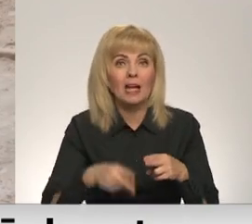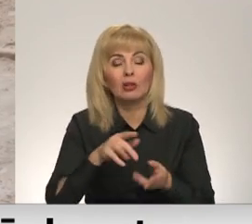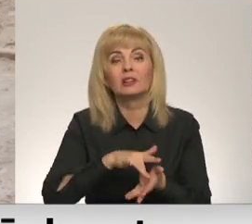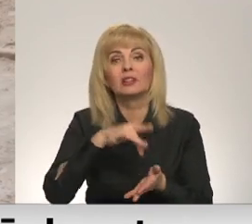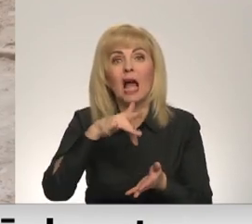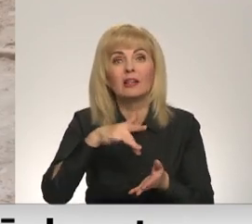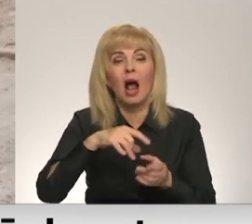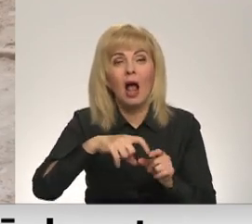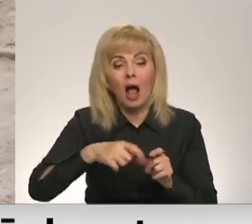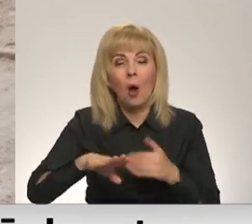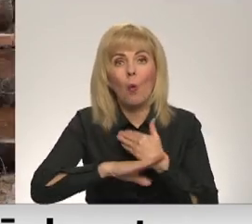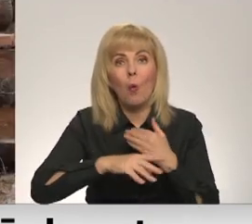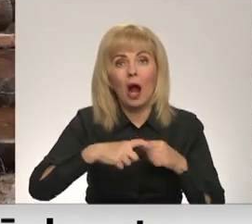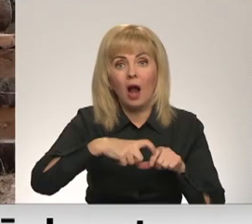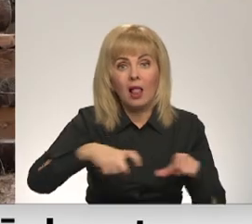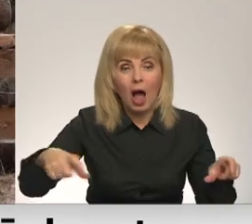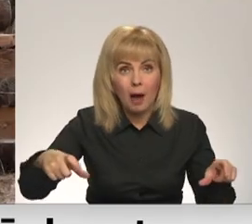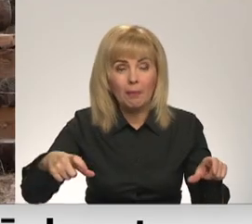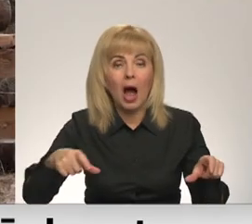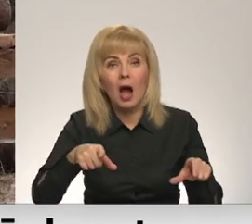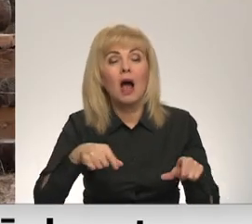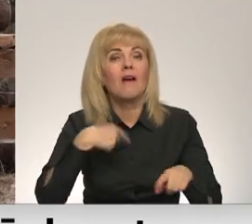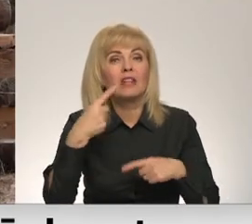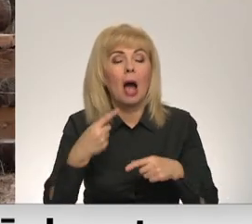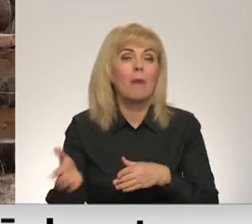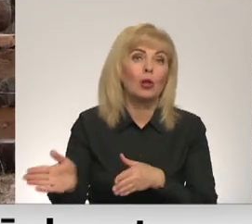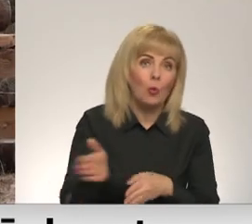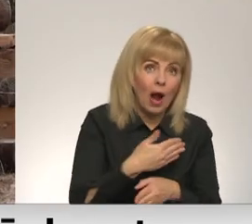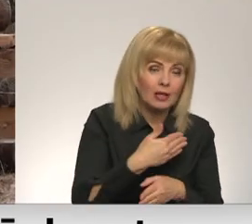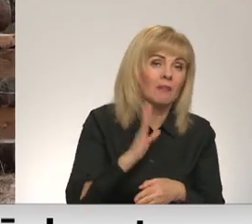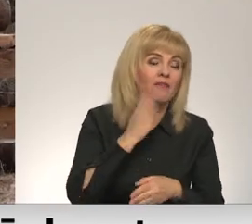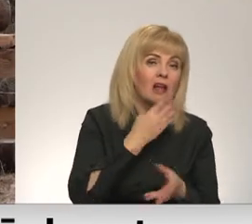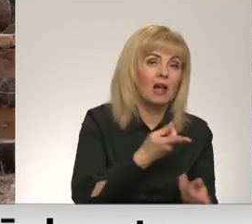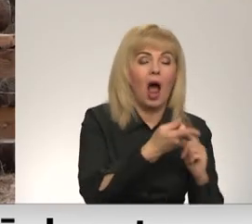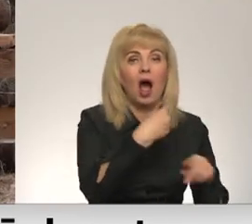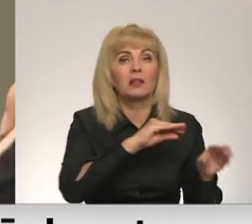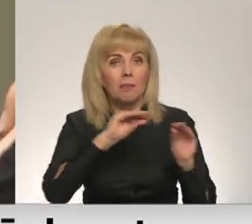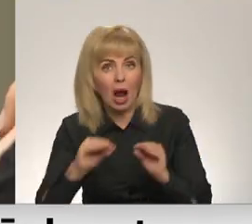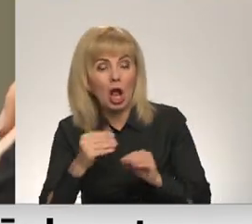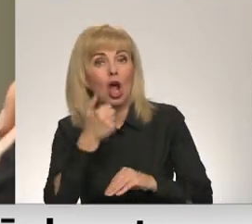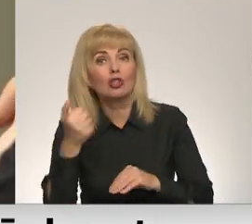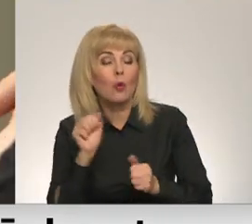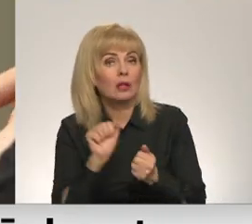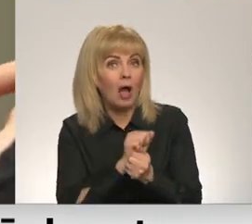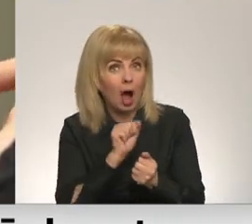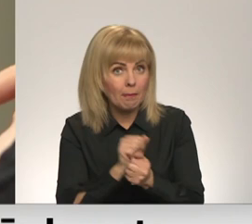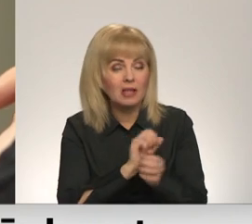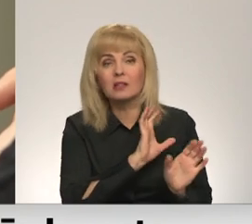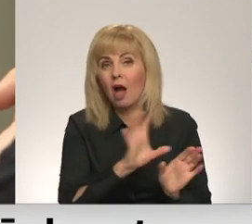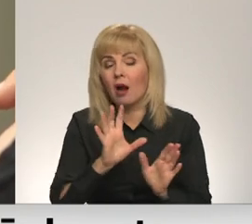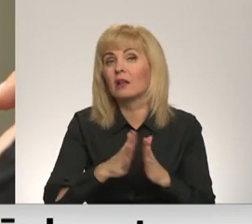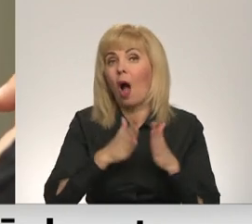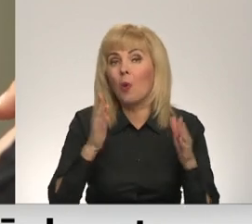laipa. Daļa laipas posma gan ik gadu nesezonā tika noņemti un vasarā pielikt atpakaļ, taču šogad daba sagādāja daudz vairāk